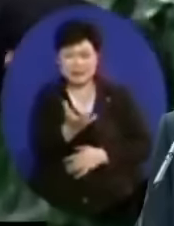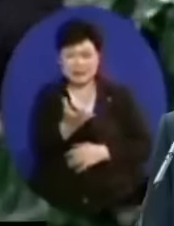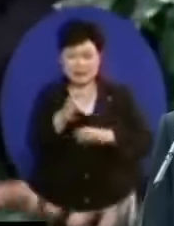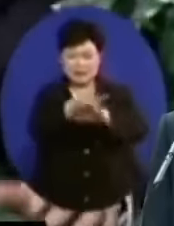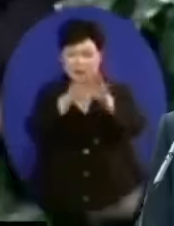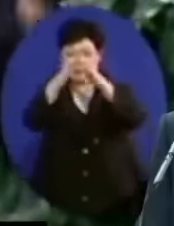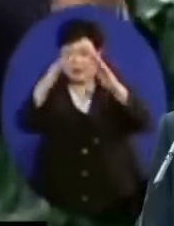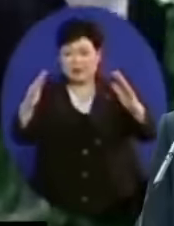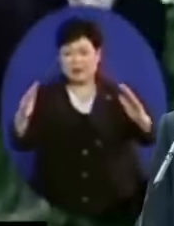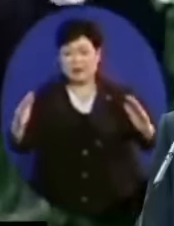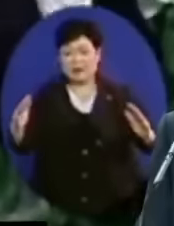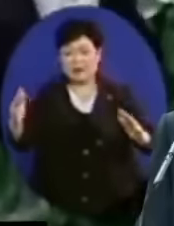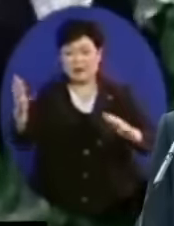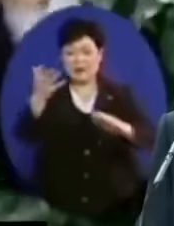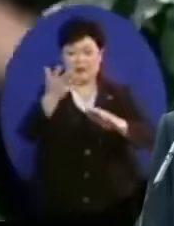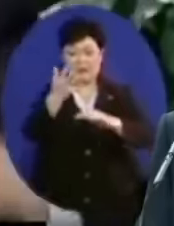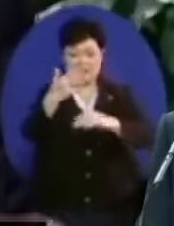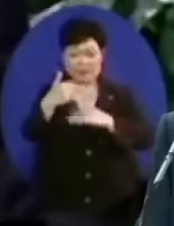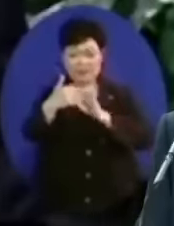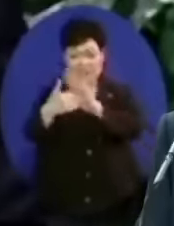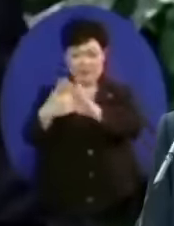덮었으니 시원합니다.